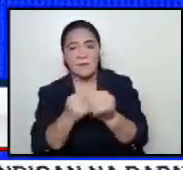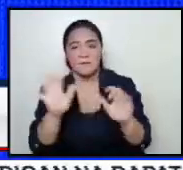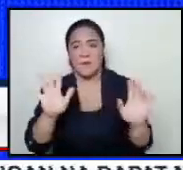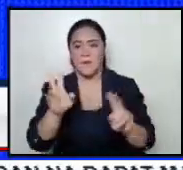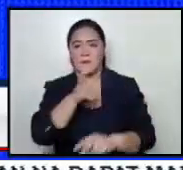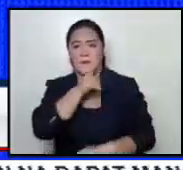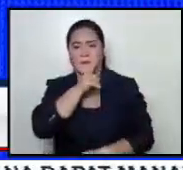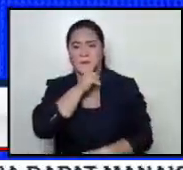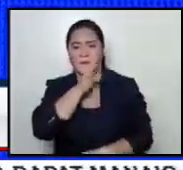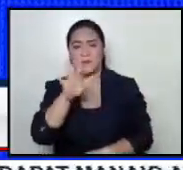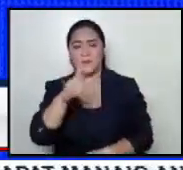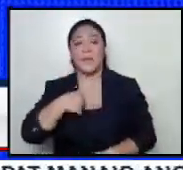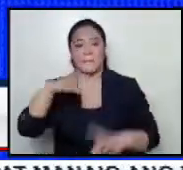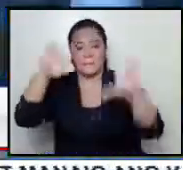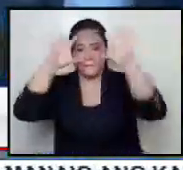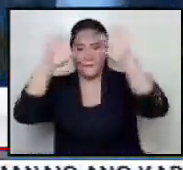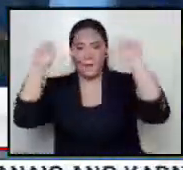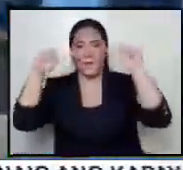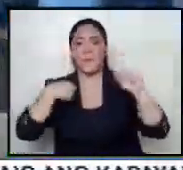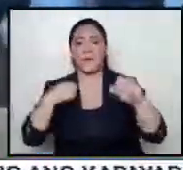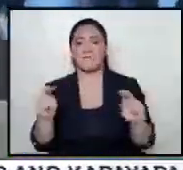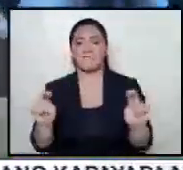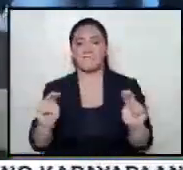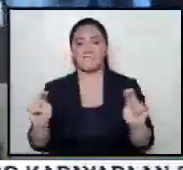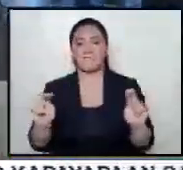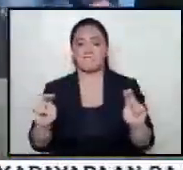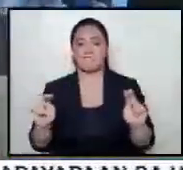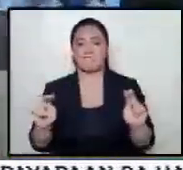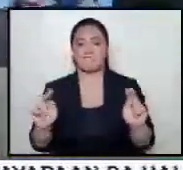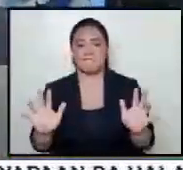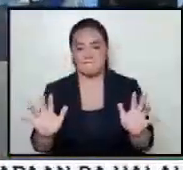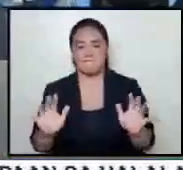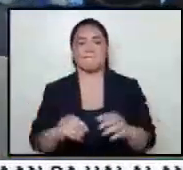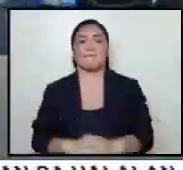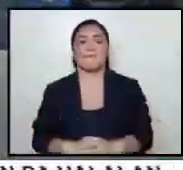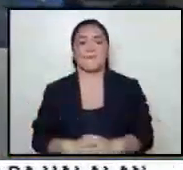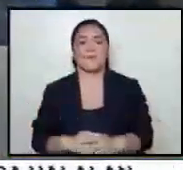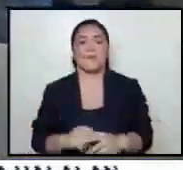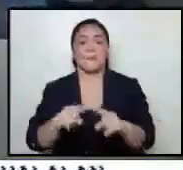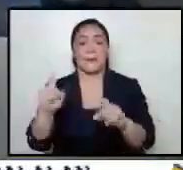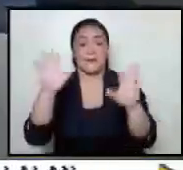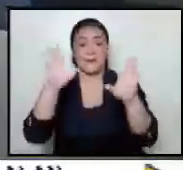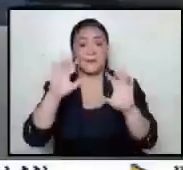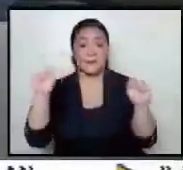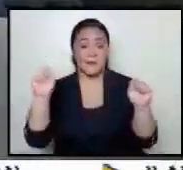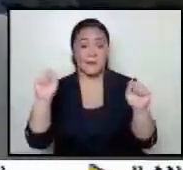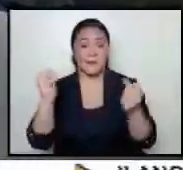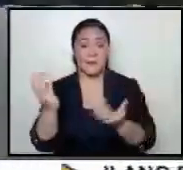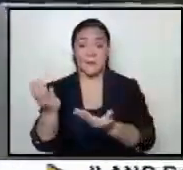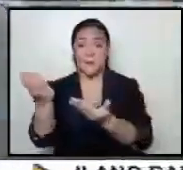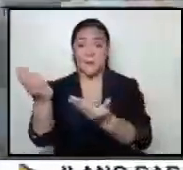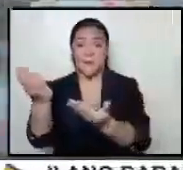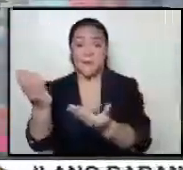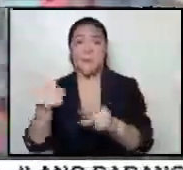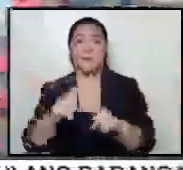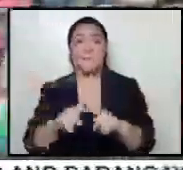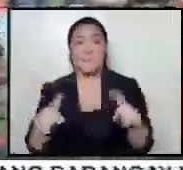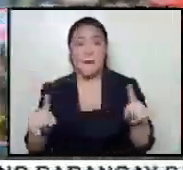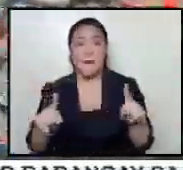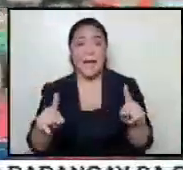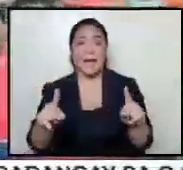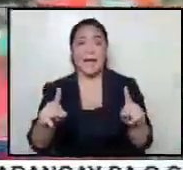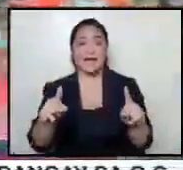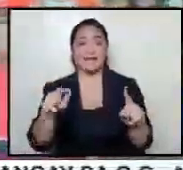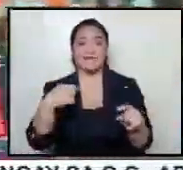Presidente ako, neutral ako. Kung sa pagka-presidente wala siyang ini-endorso, humirit naman ang Pangulo sa mga